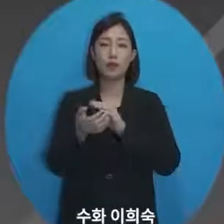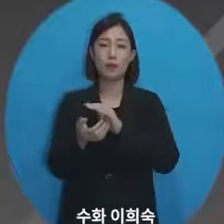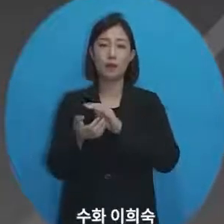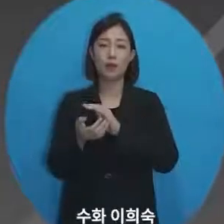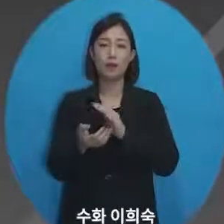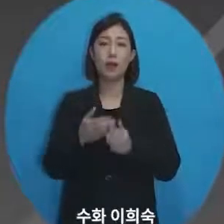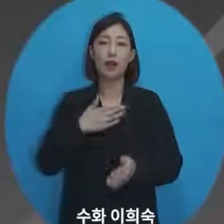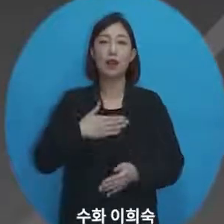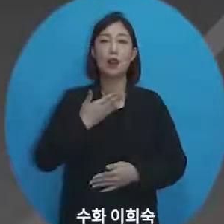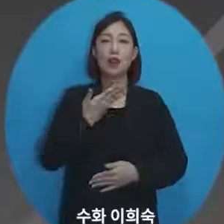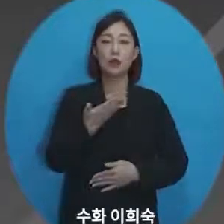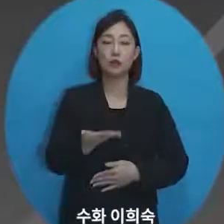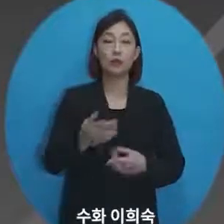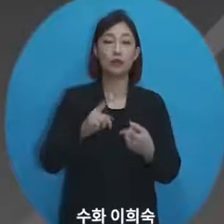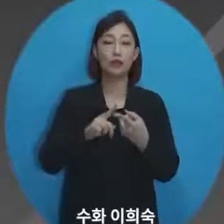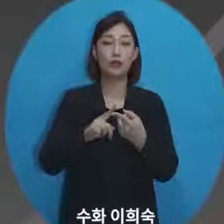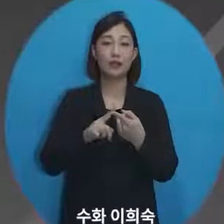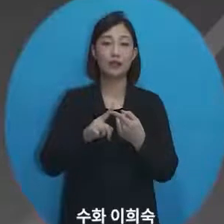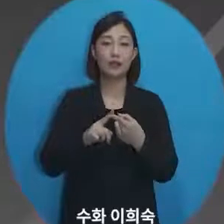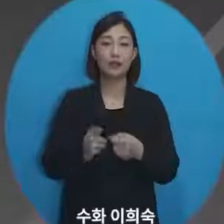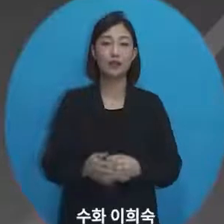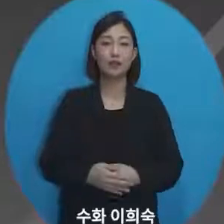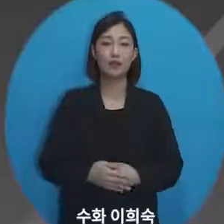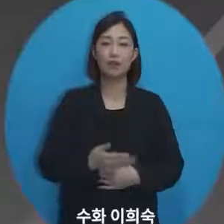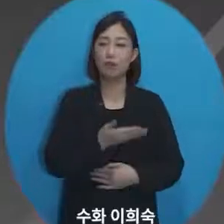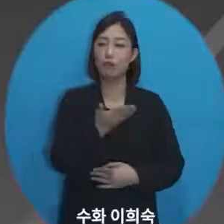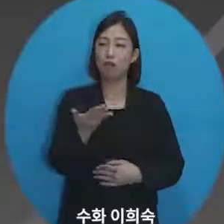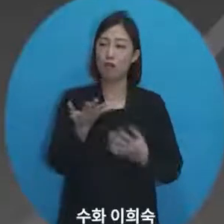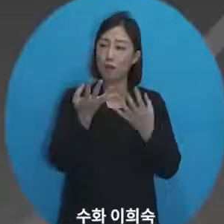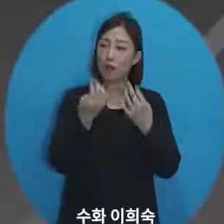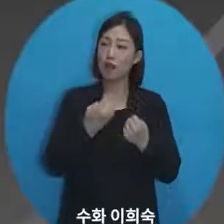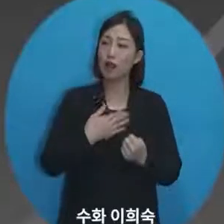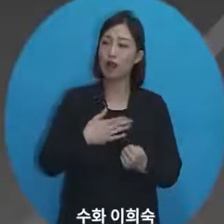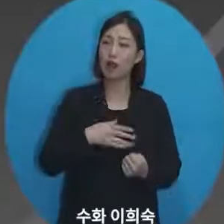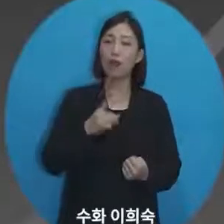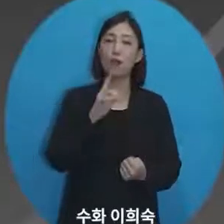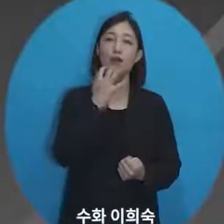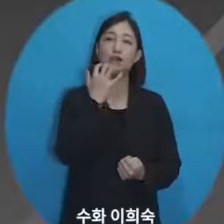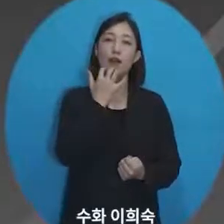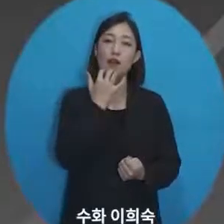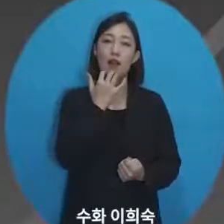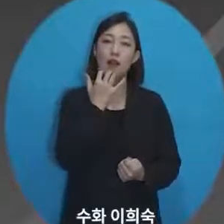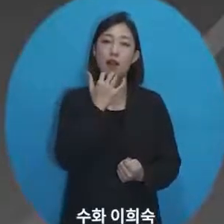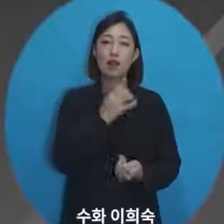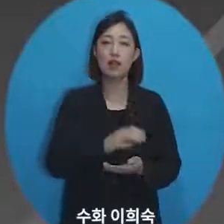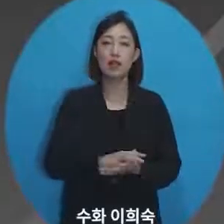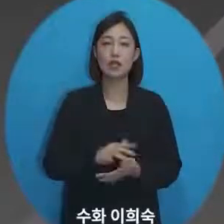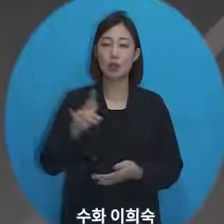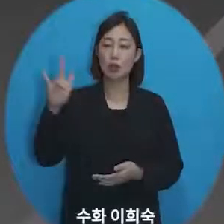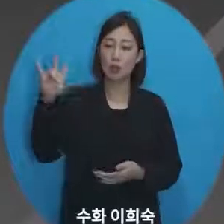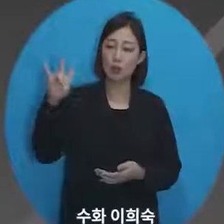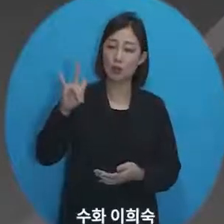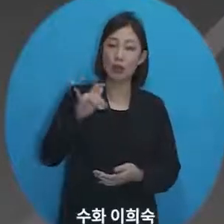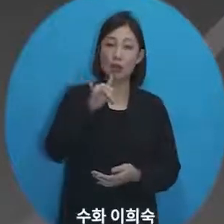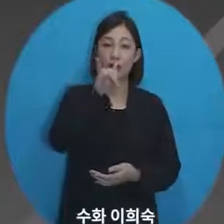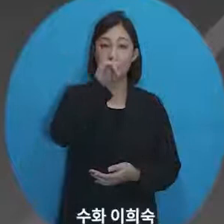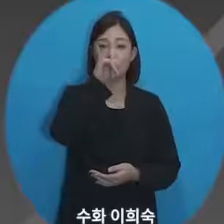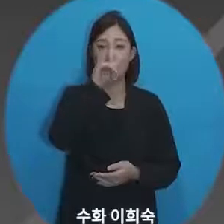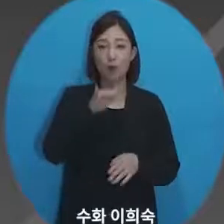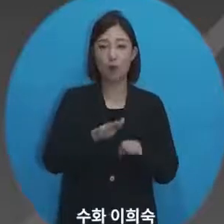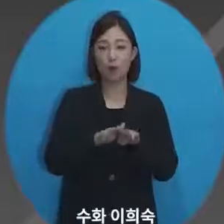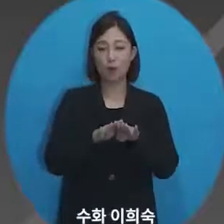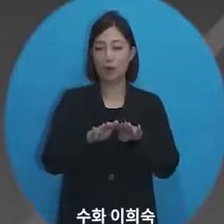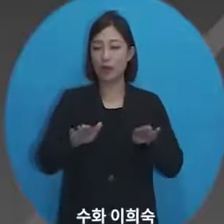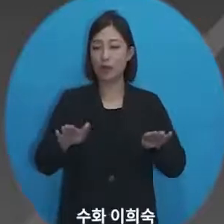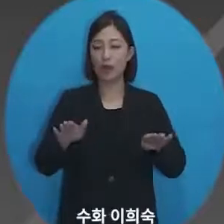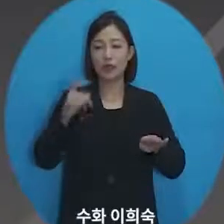되는데요. 이런 부분에 대해서 우리가 많이 알고 있는 조명 블러 그리고 색상들 많이 활용하고 있고요. 바닥의